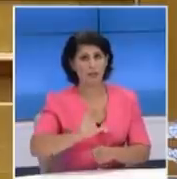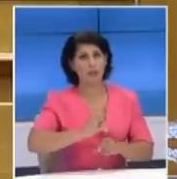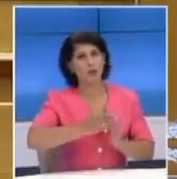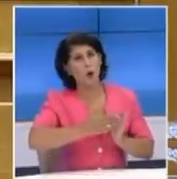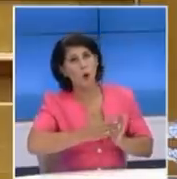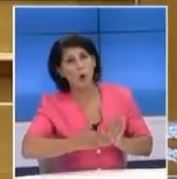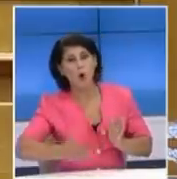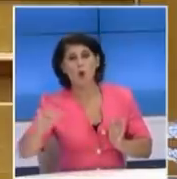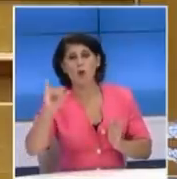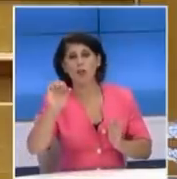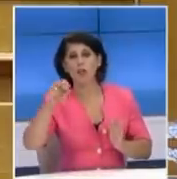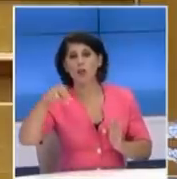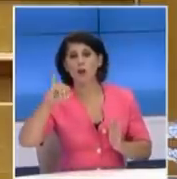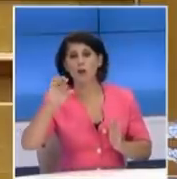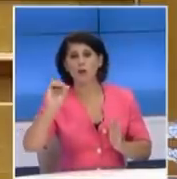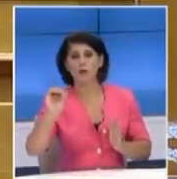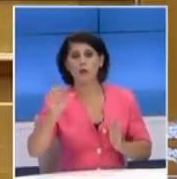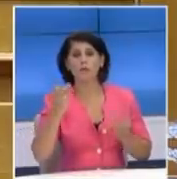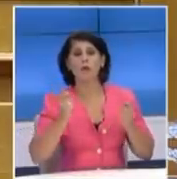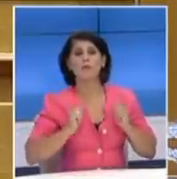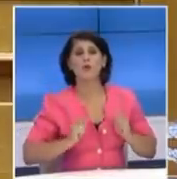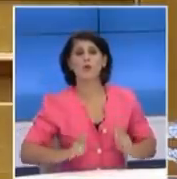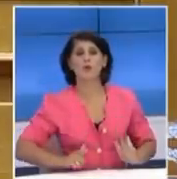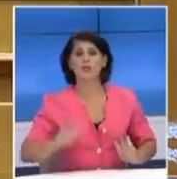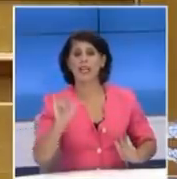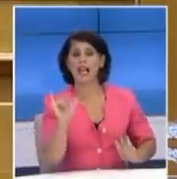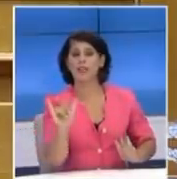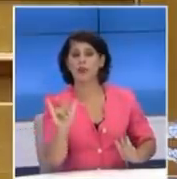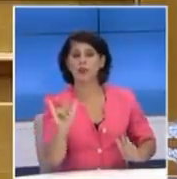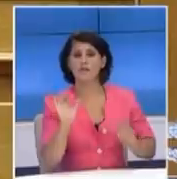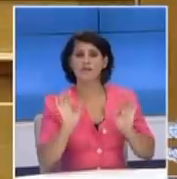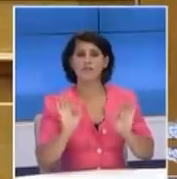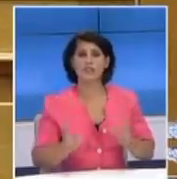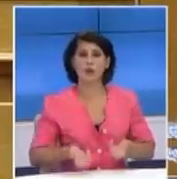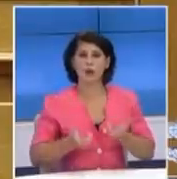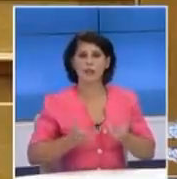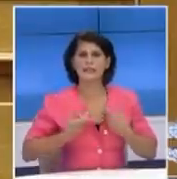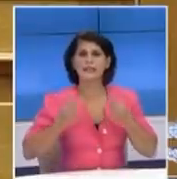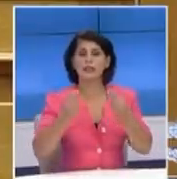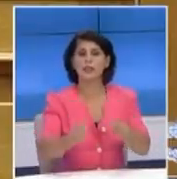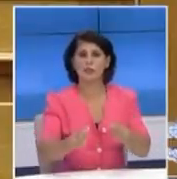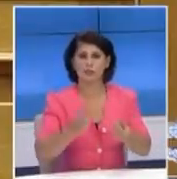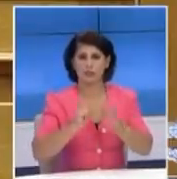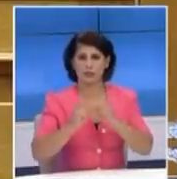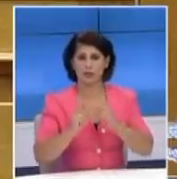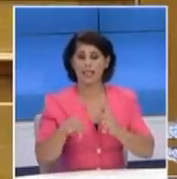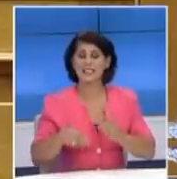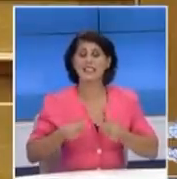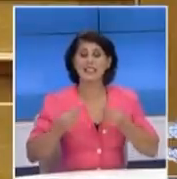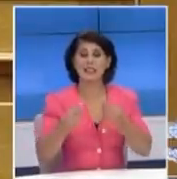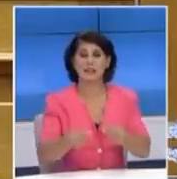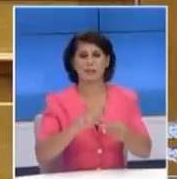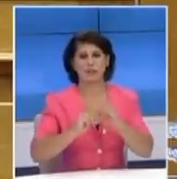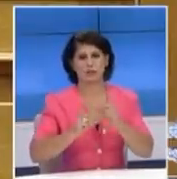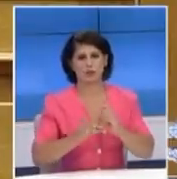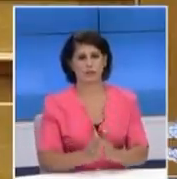Ιόνιο. Είναι πολύ πλούσια σε κοιτάσματα πετρελαίου και φυσικού αερίου. Τι δώσαμε με τη συμφωνία, τι δίνετε εσείς ως Νέα Δημοκρατία με τη